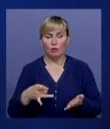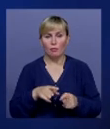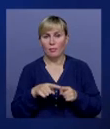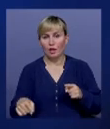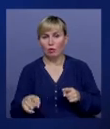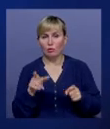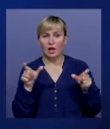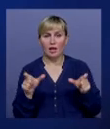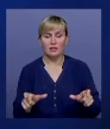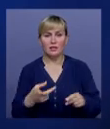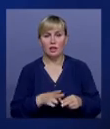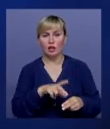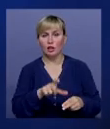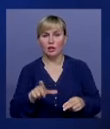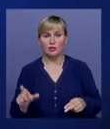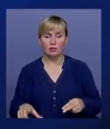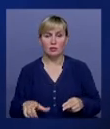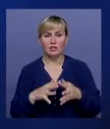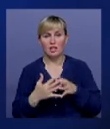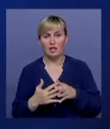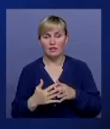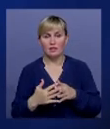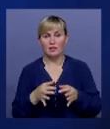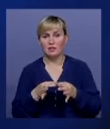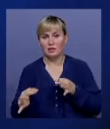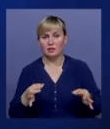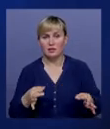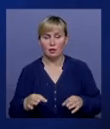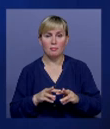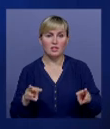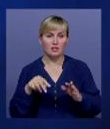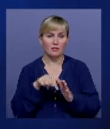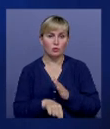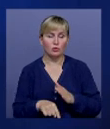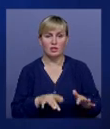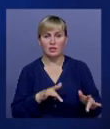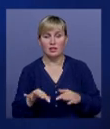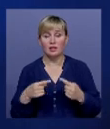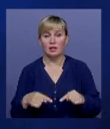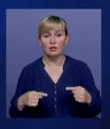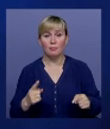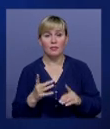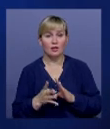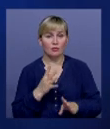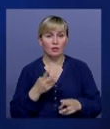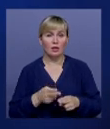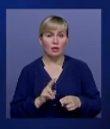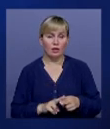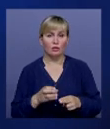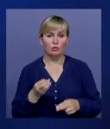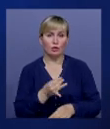карантина. Это сотрудники силовых структур, то есть Министерство обороны, Министерство внутренних дел, других. В первую очередь это, конечно же,